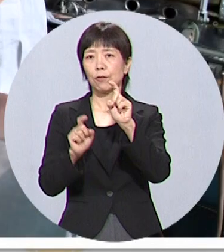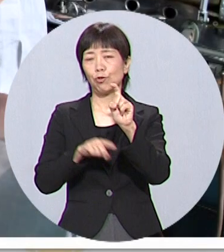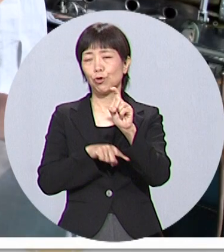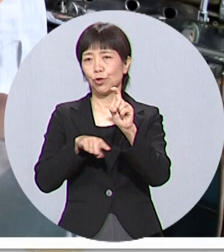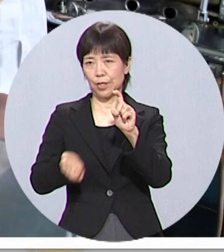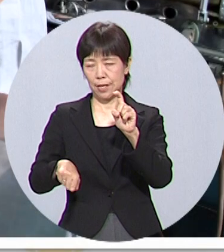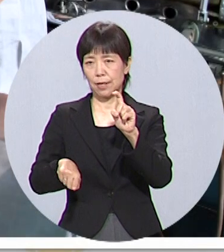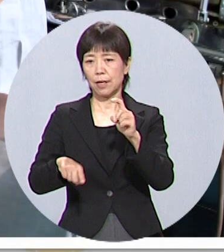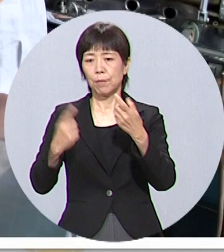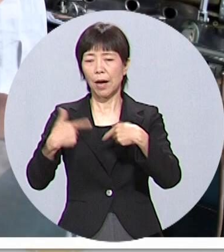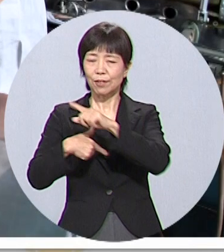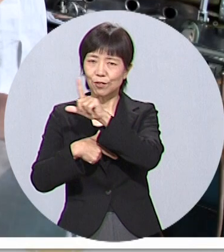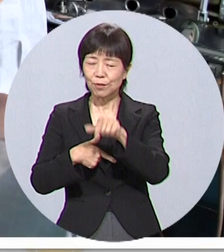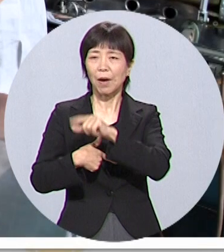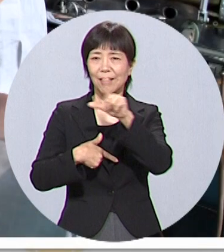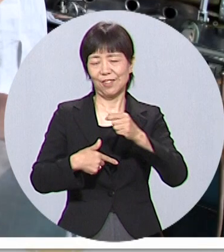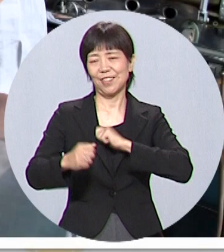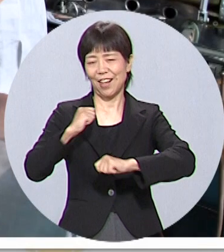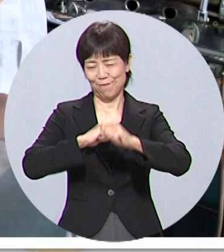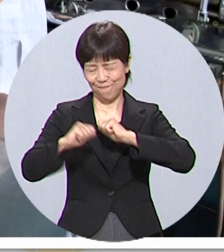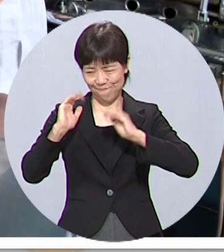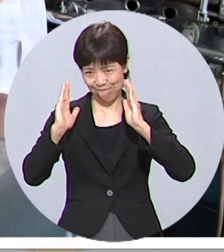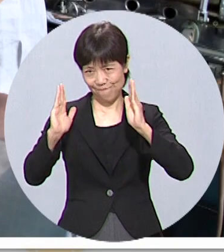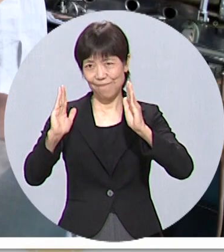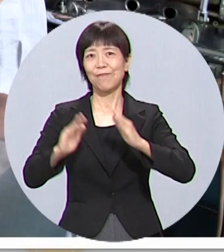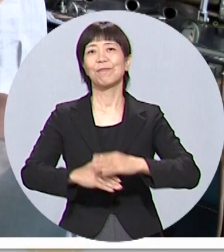動を行っています。